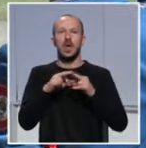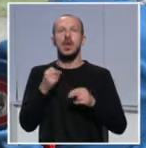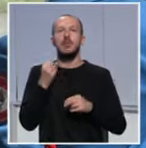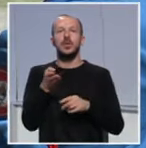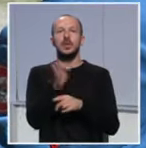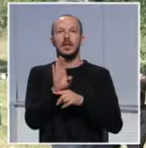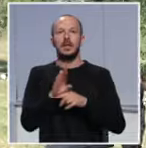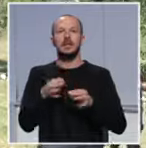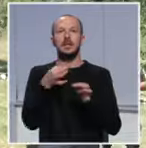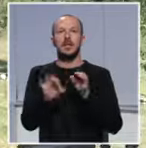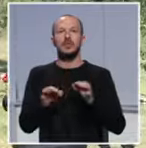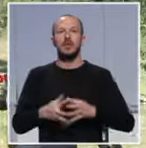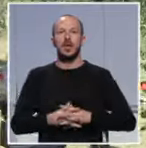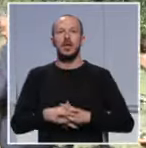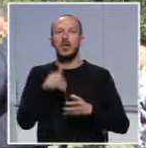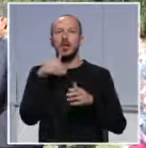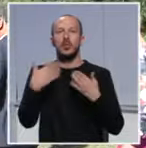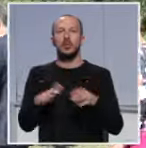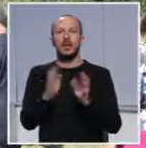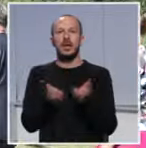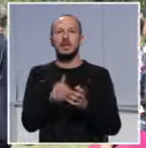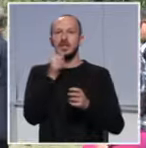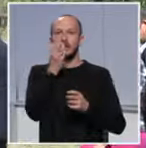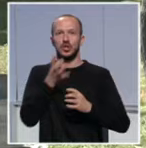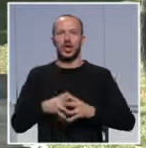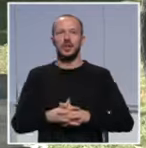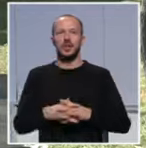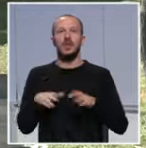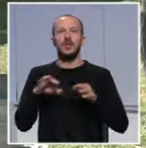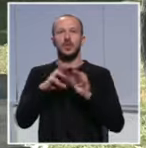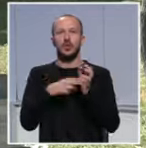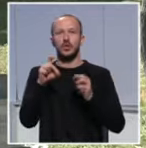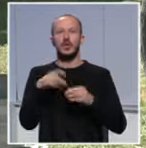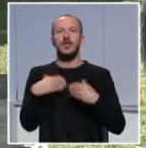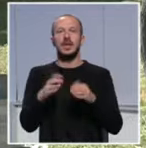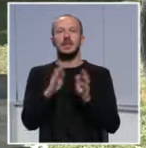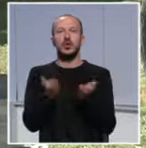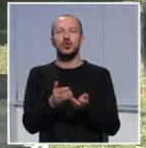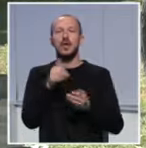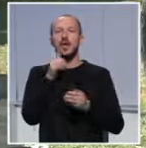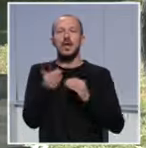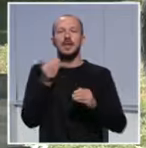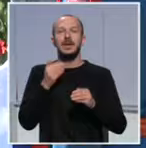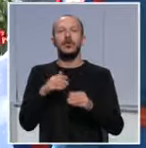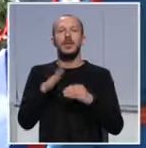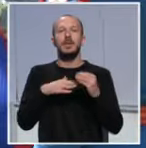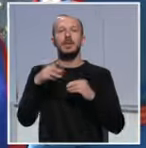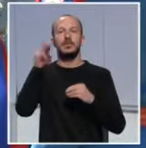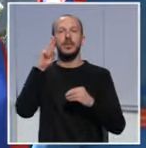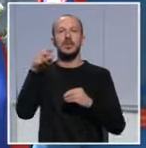brojne delegacije zapalile su svijeće i položile vijence i cvijeće. Premijer Višković vijenac je položio i na nedavno podignut